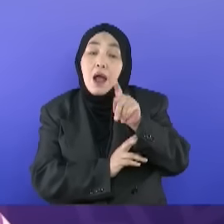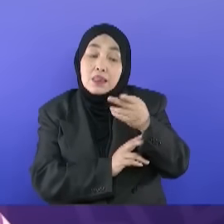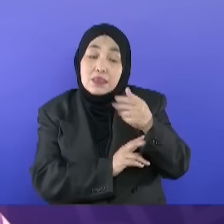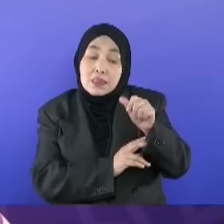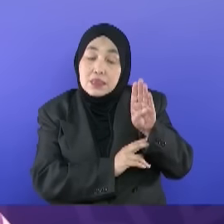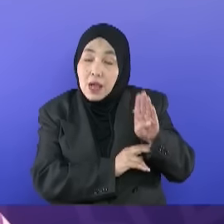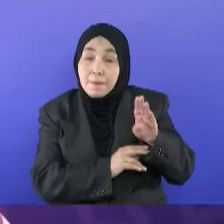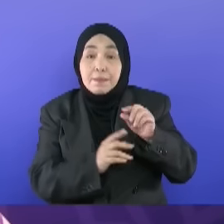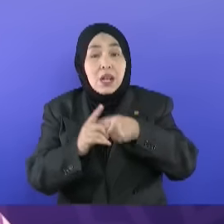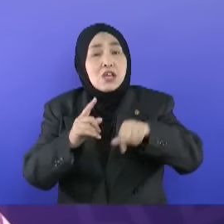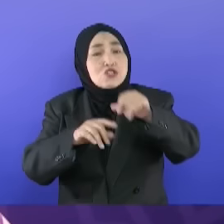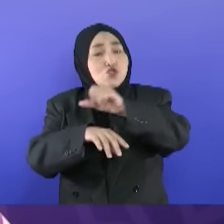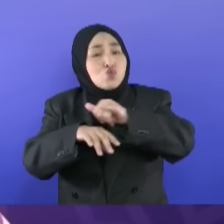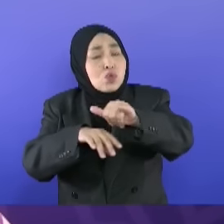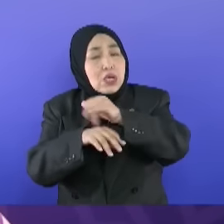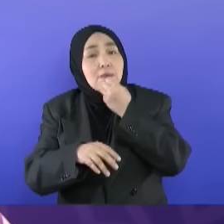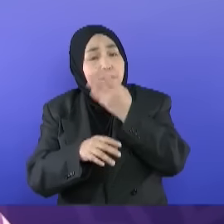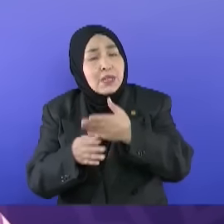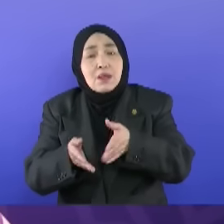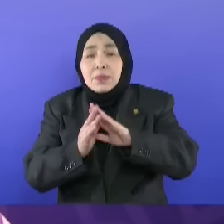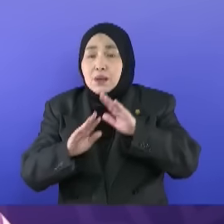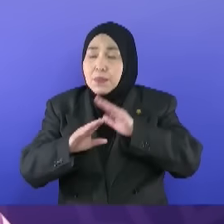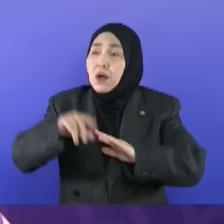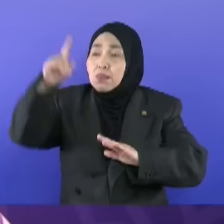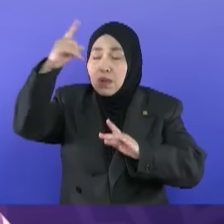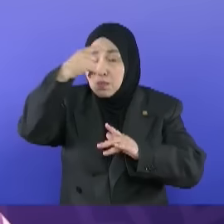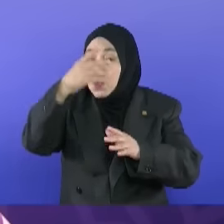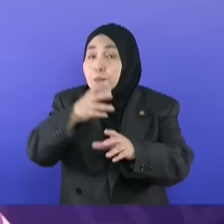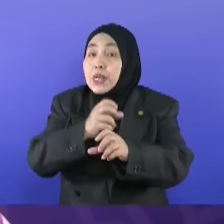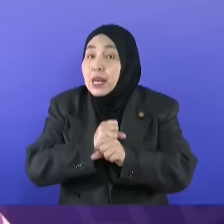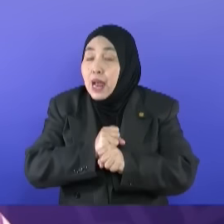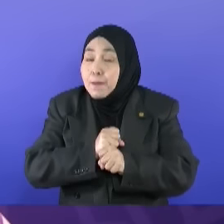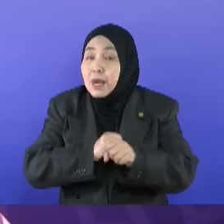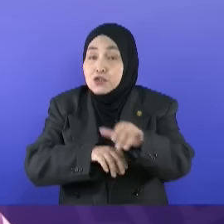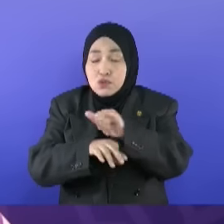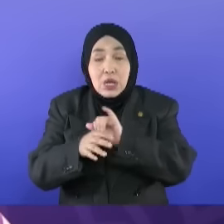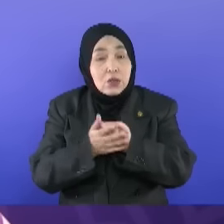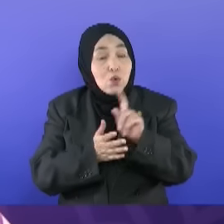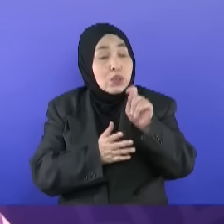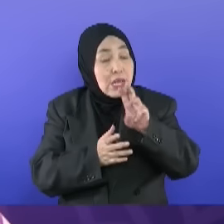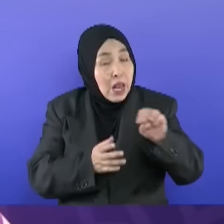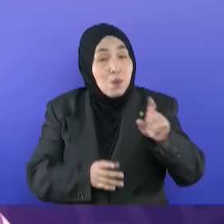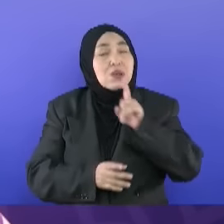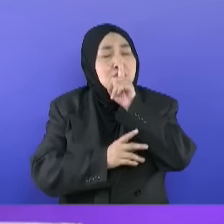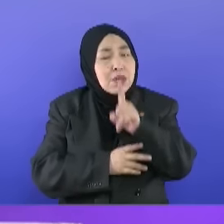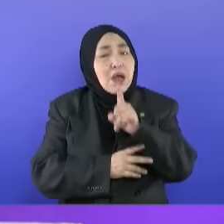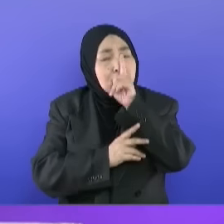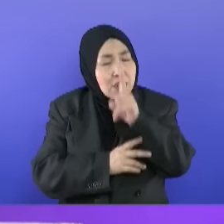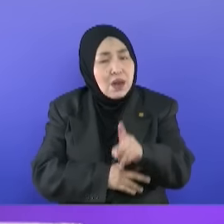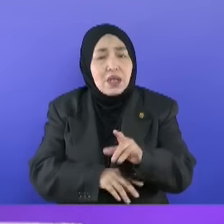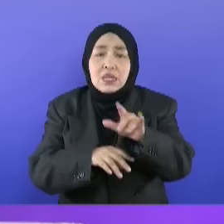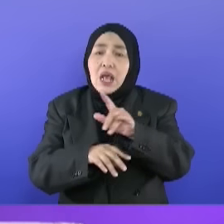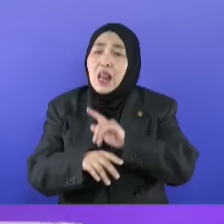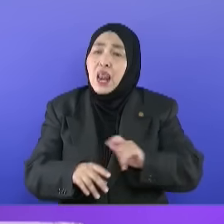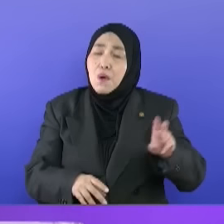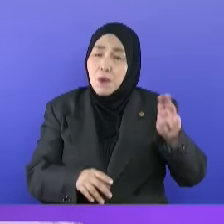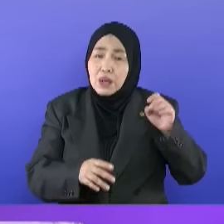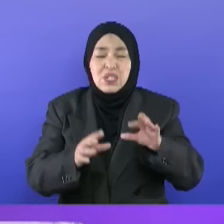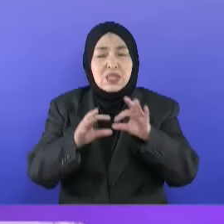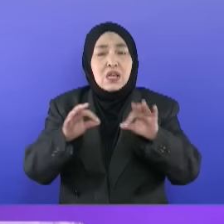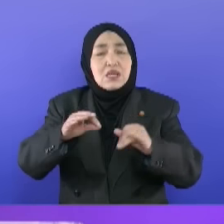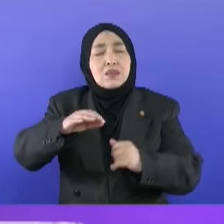apabila syurga dinyatakan dia meminta kepada Allah untuk mendapatkan syurga. Ha itu tilawah dengan sebenar-benar tilawah. Apabila dinyatakan pasal